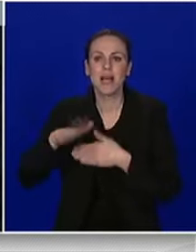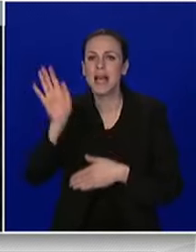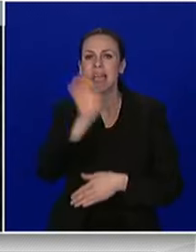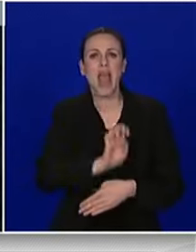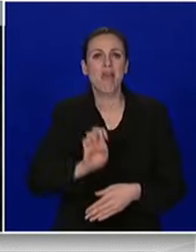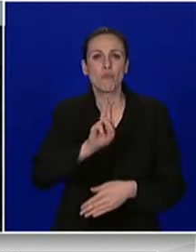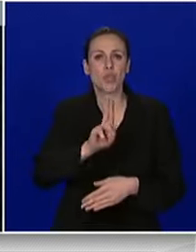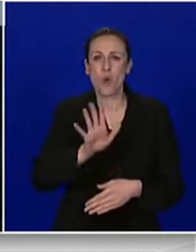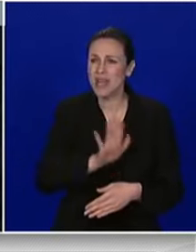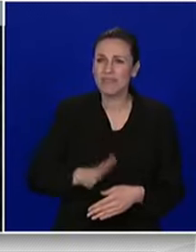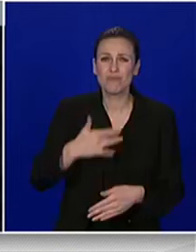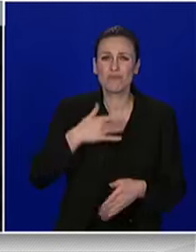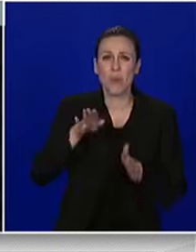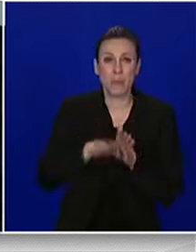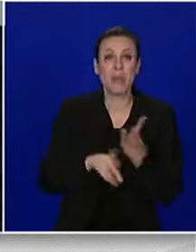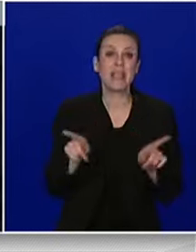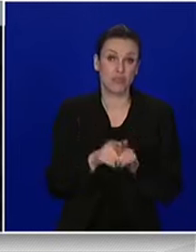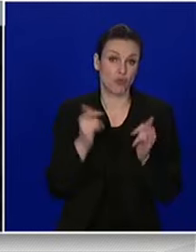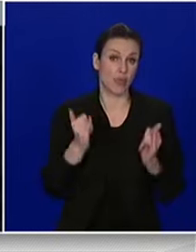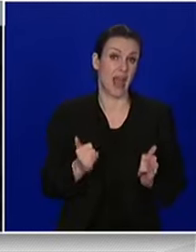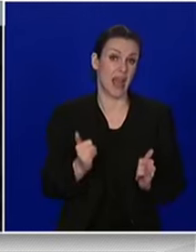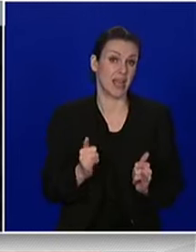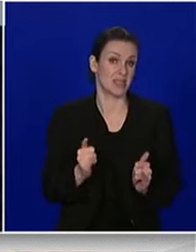uniji, a to je i danas.